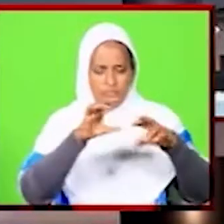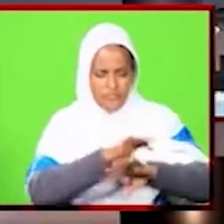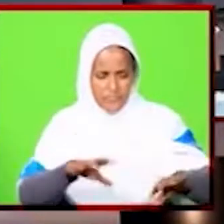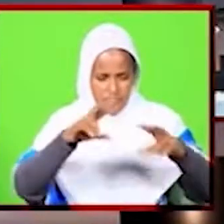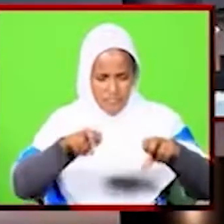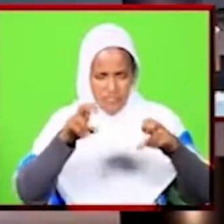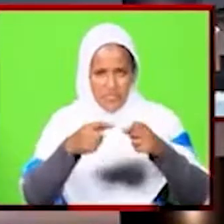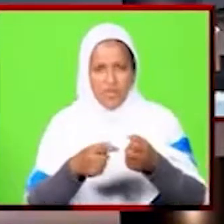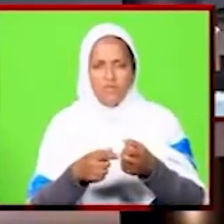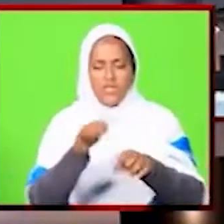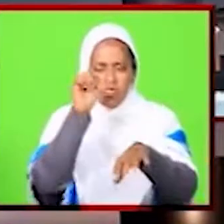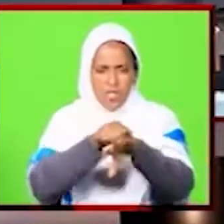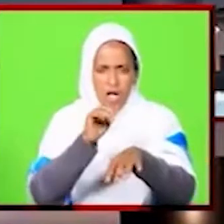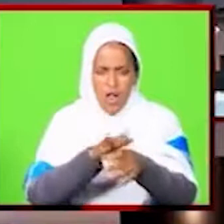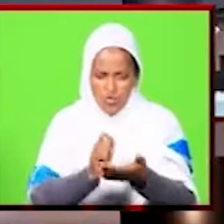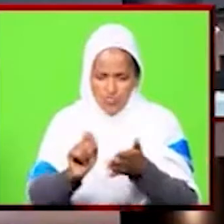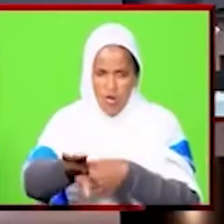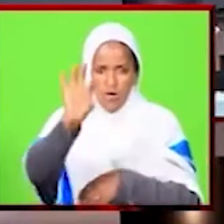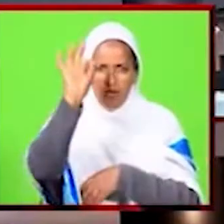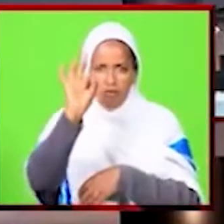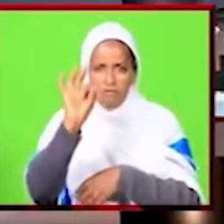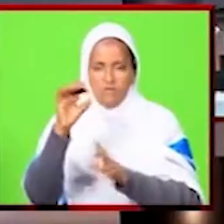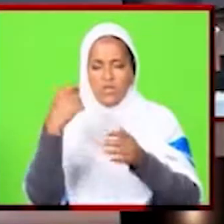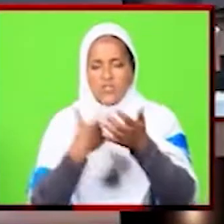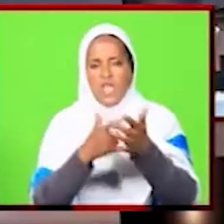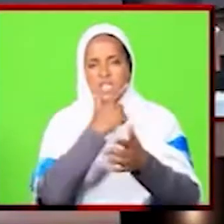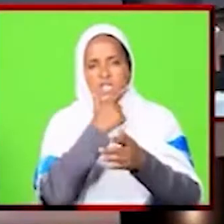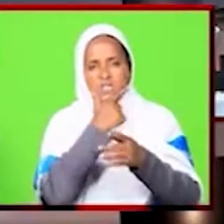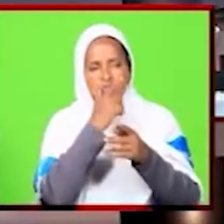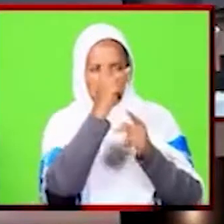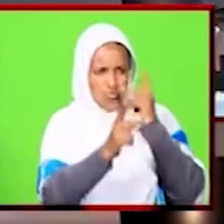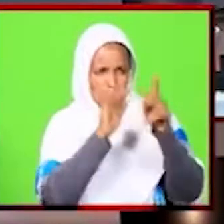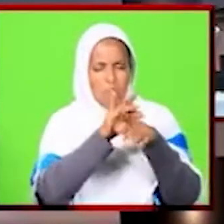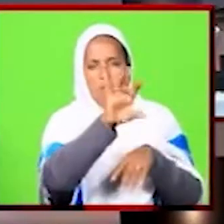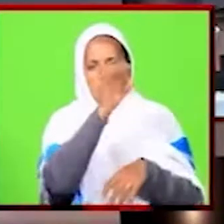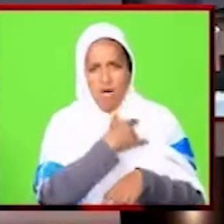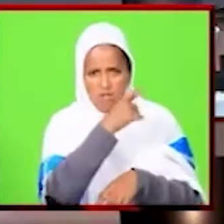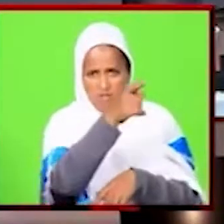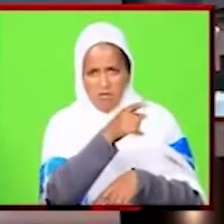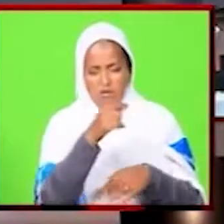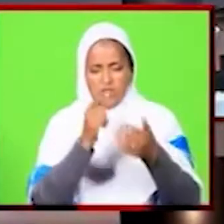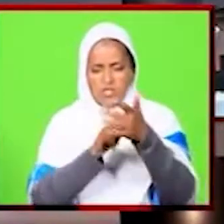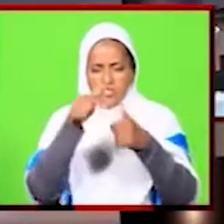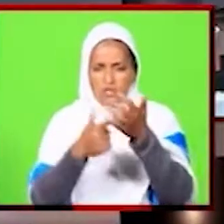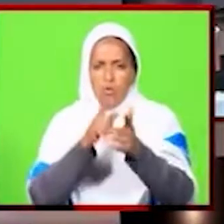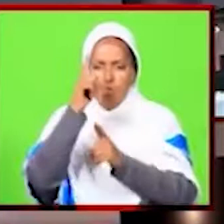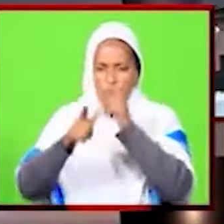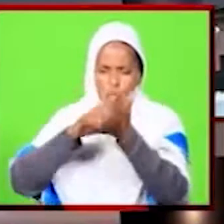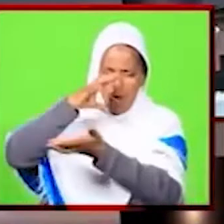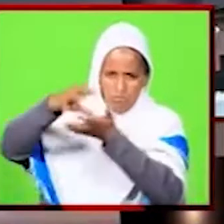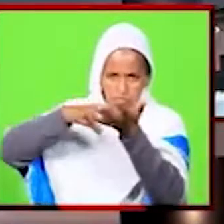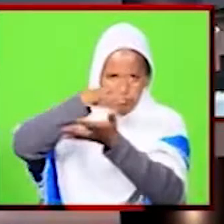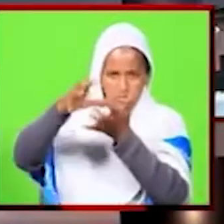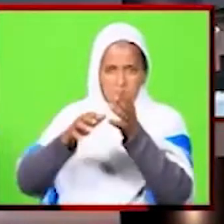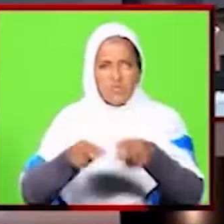የተባለ አንድ አርኪኦሎጂስት በነነዌ ፍርስራሽ ውስጥ አንድ የድንጋይ ላይ ጽሑፍ አገኘ። አሁን ወስደውት እንግሊዝ ሙዚየም ነው፣ ብሪቲሽ ሙዚየም ላይ ነው